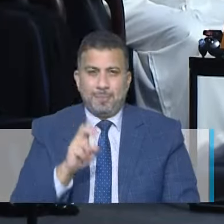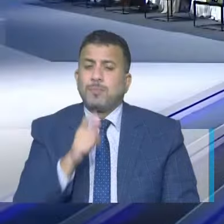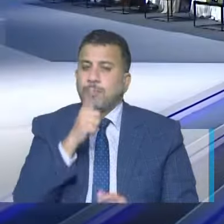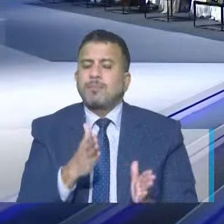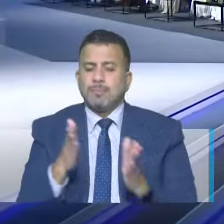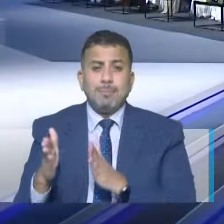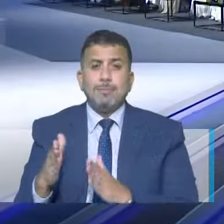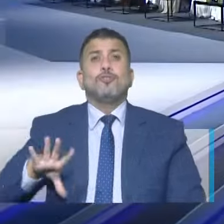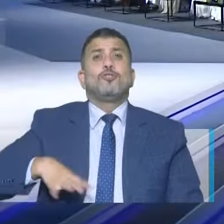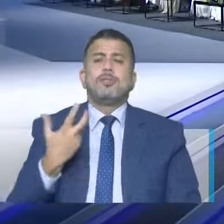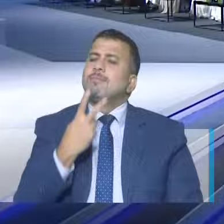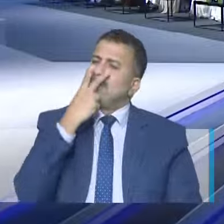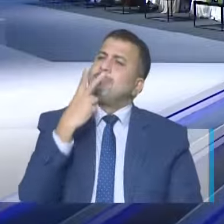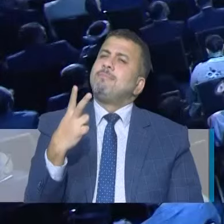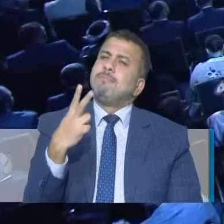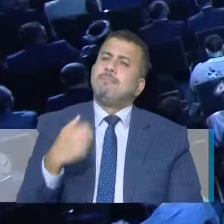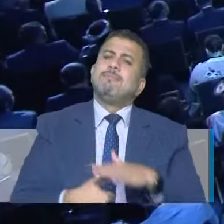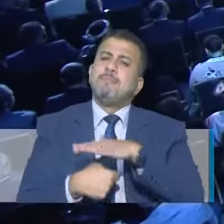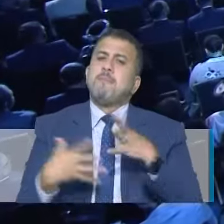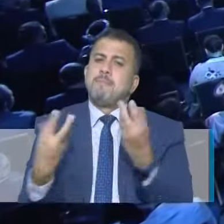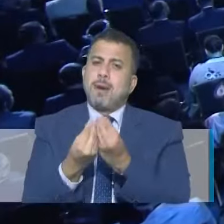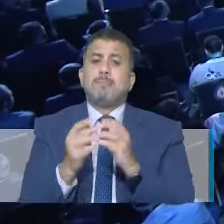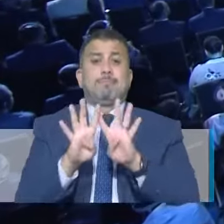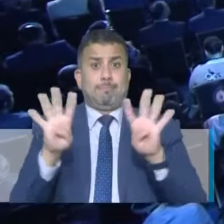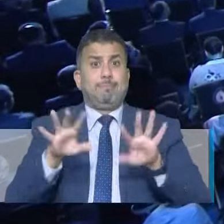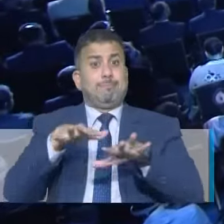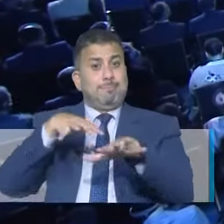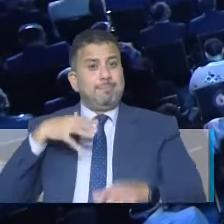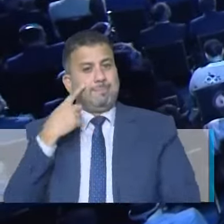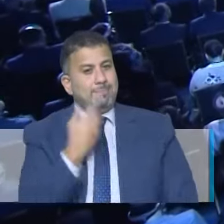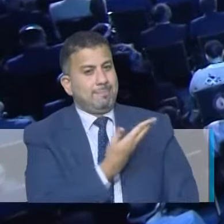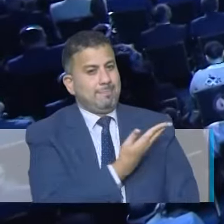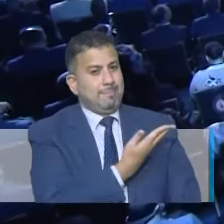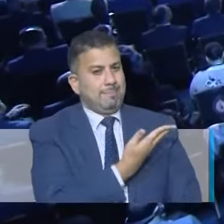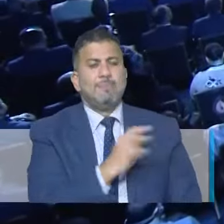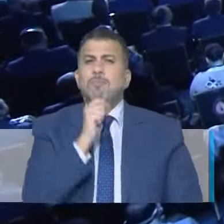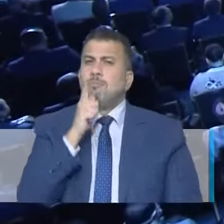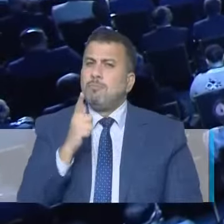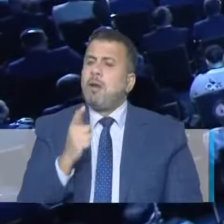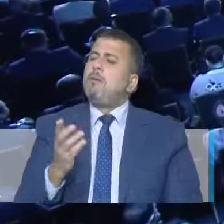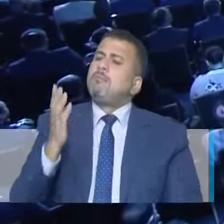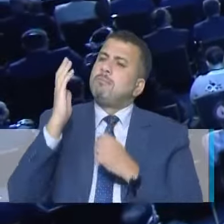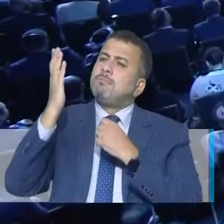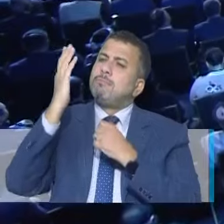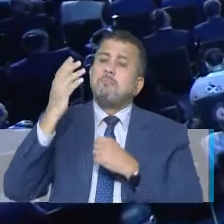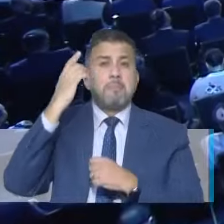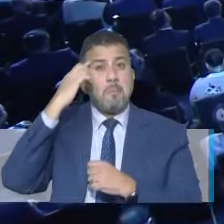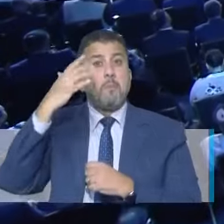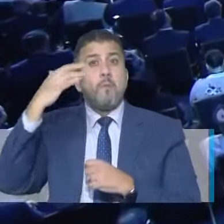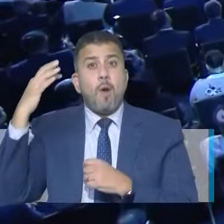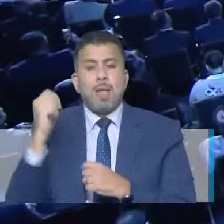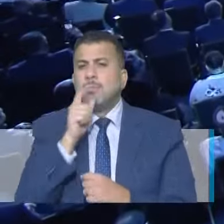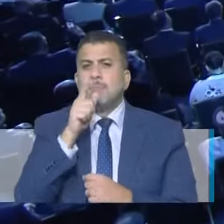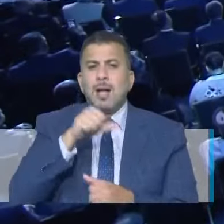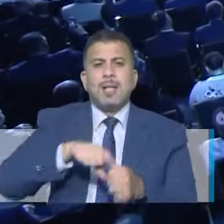ثم تابع صاحب السمو حاكم الشارقه رفقه الساده الحضور عددا من الخطابات الرئيسه الملهمه ضمن انطلاق